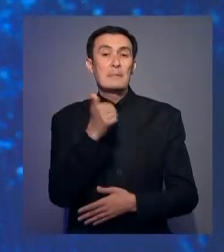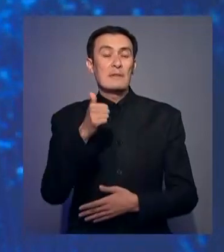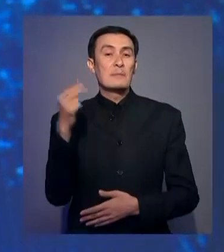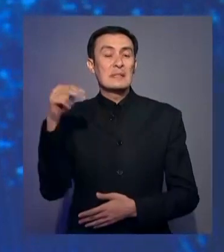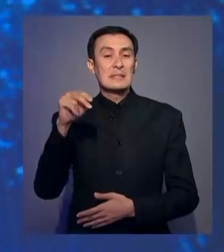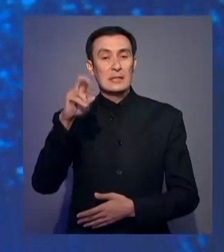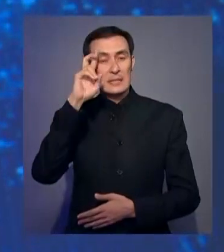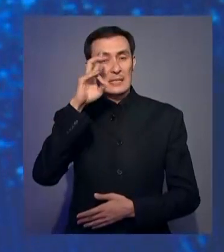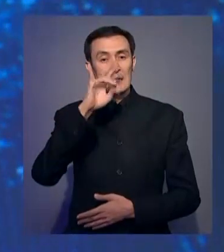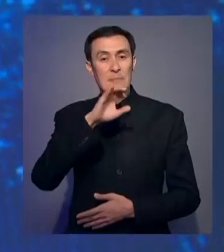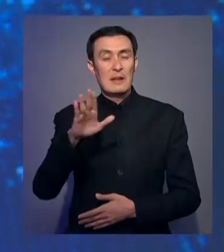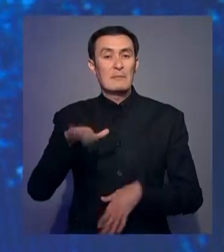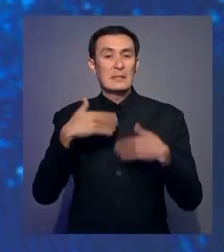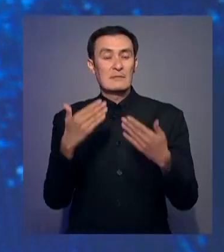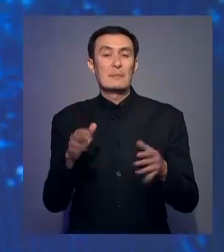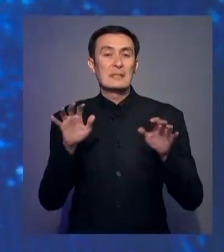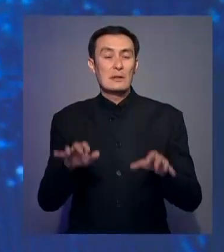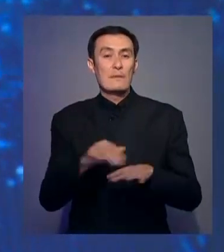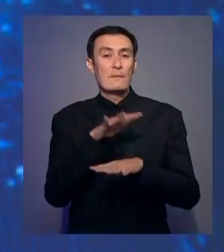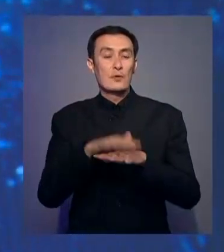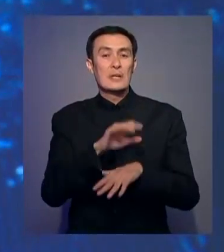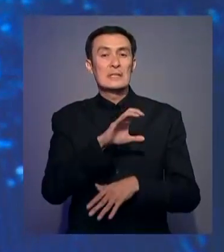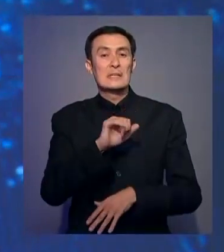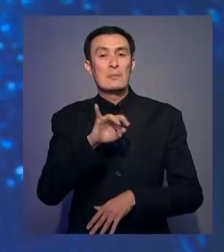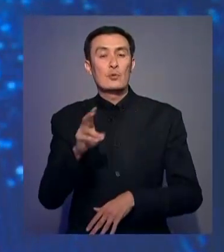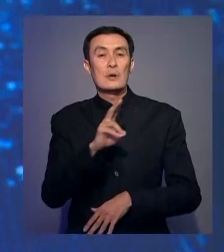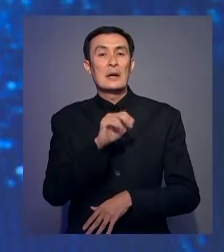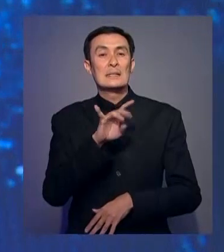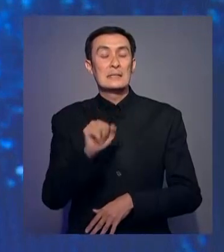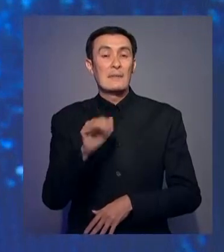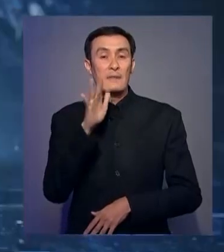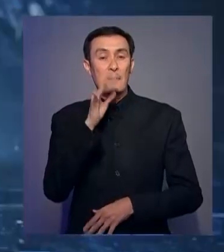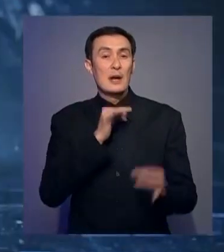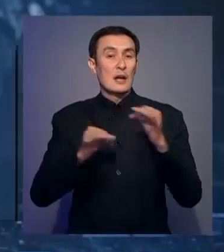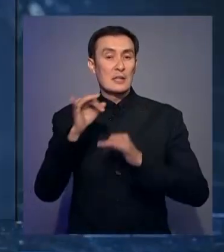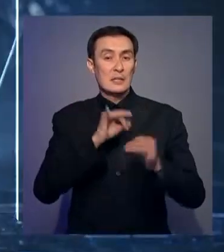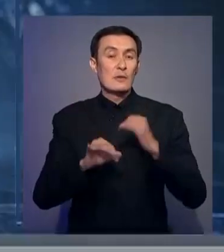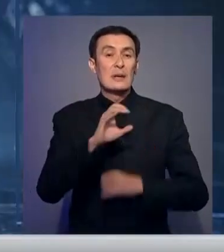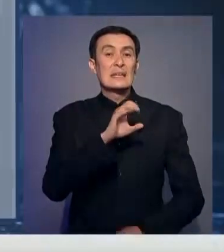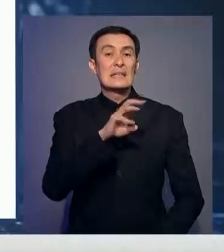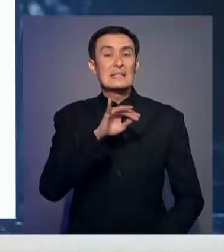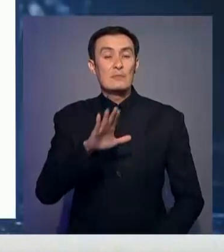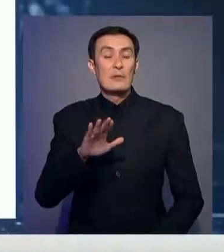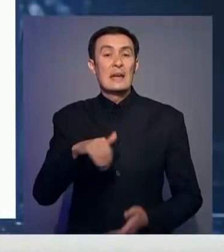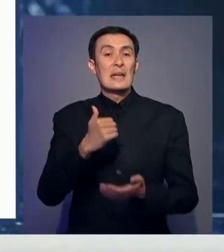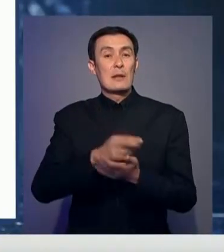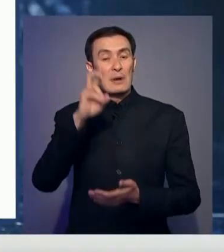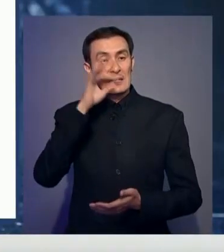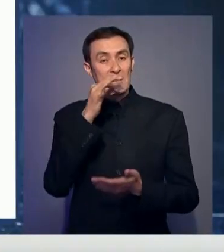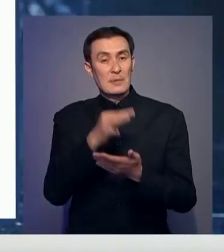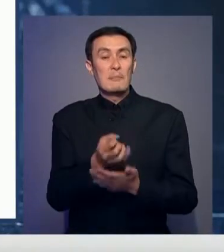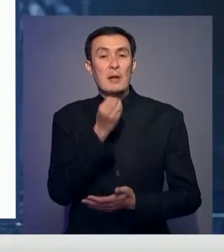президент страны Нурсултан Назарбаев председателю правления фонда «Самрук Казна». Во время разговора с Ахметжаном Есимовым Ельбасы